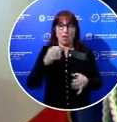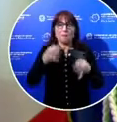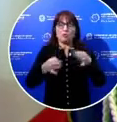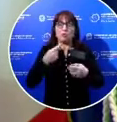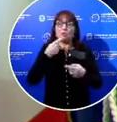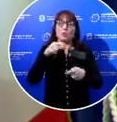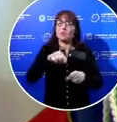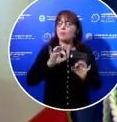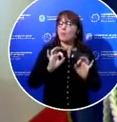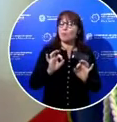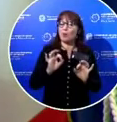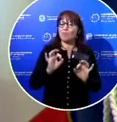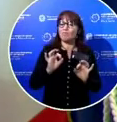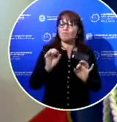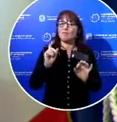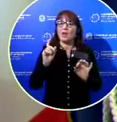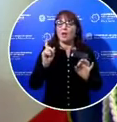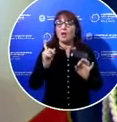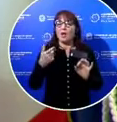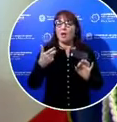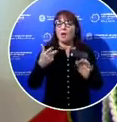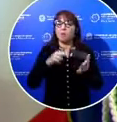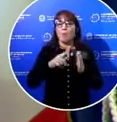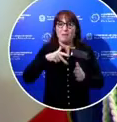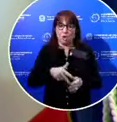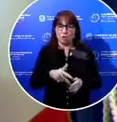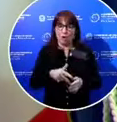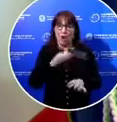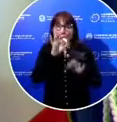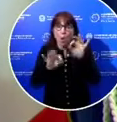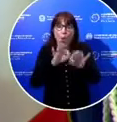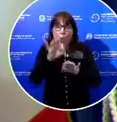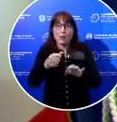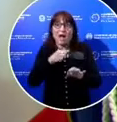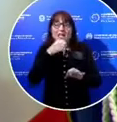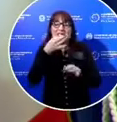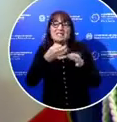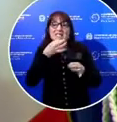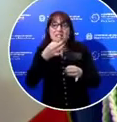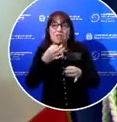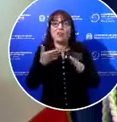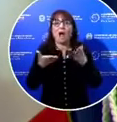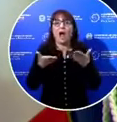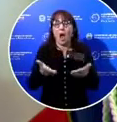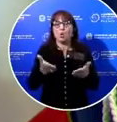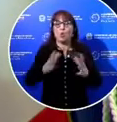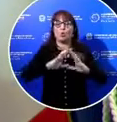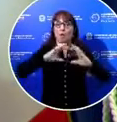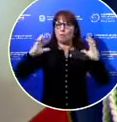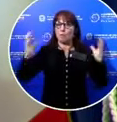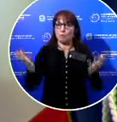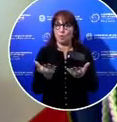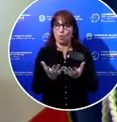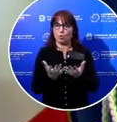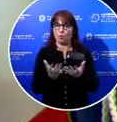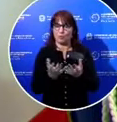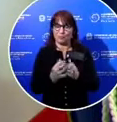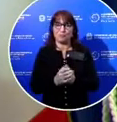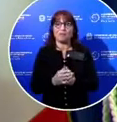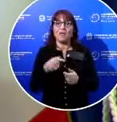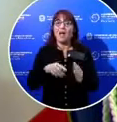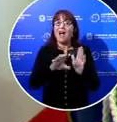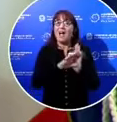sociale. Curarla non è solo interesse del singolo, ma anche della collettività. La nostra Carta Costituzionale non